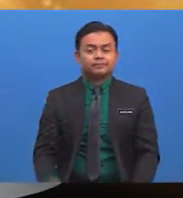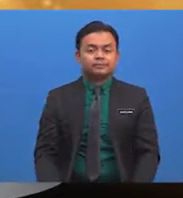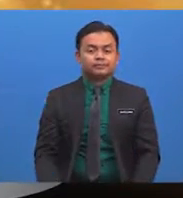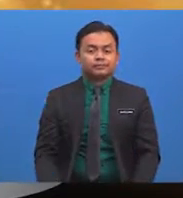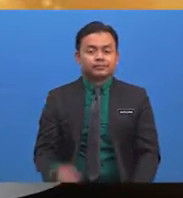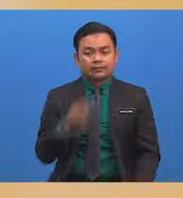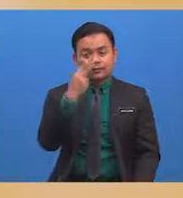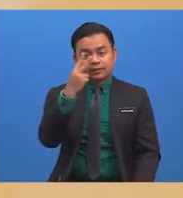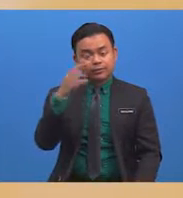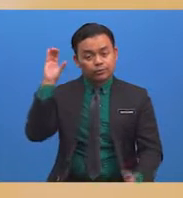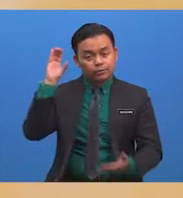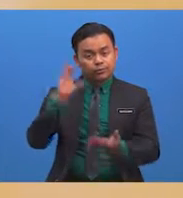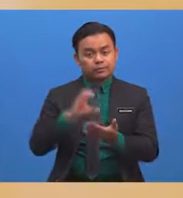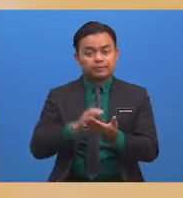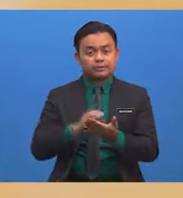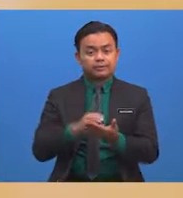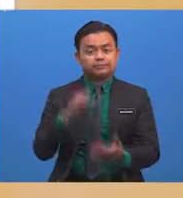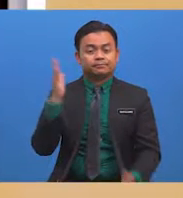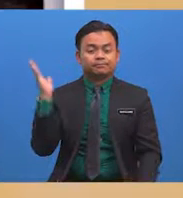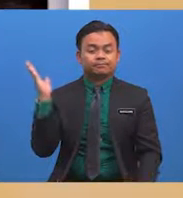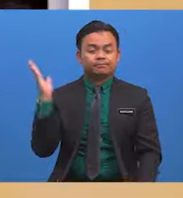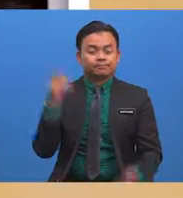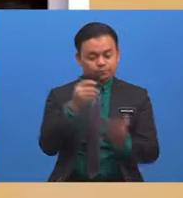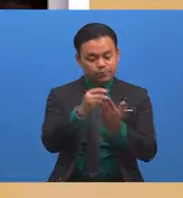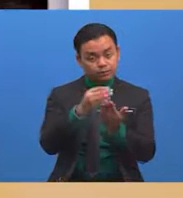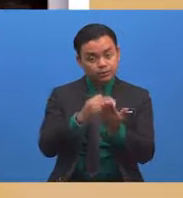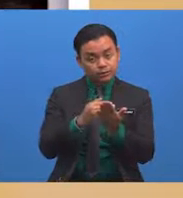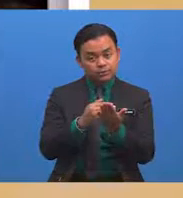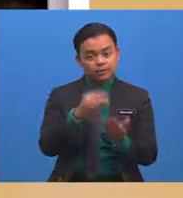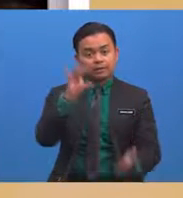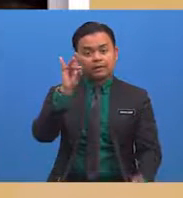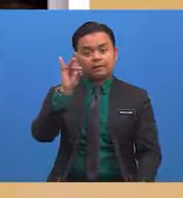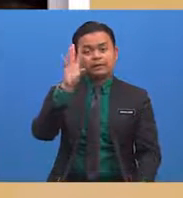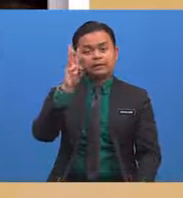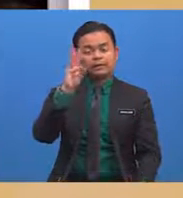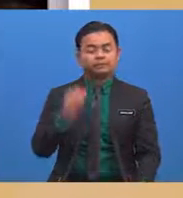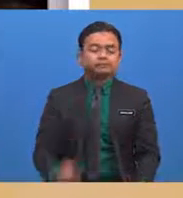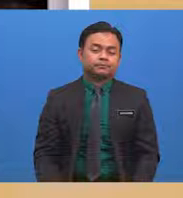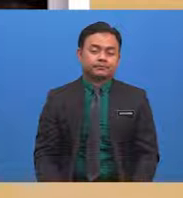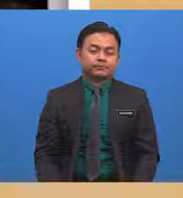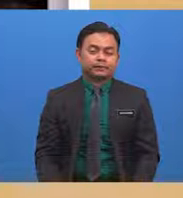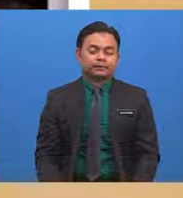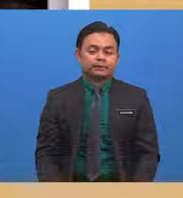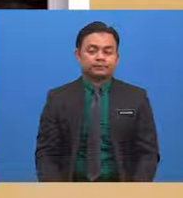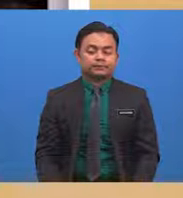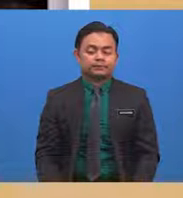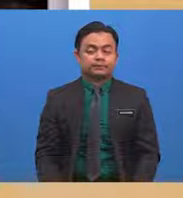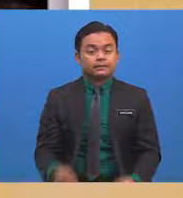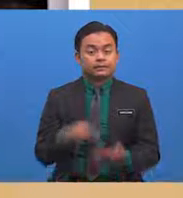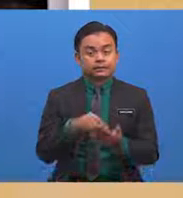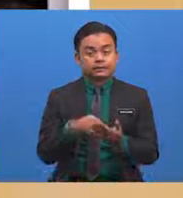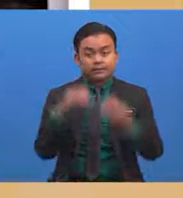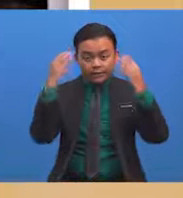lihat gambar pada muka surat 86. Okey, di sini juga